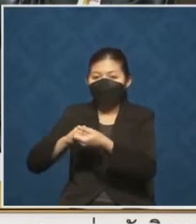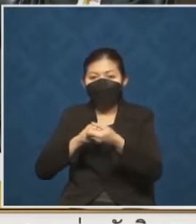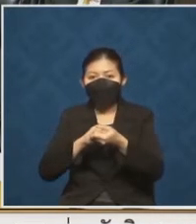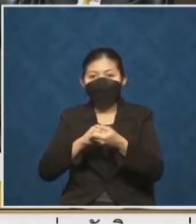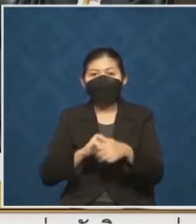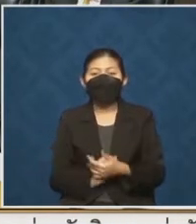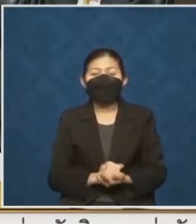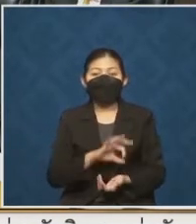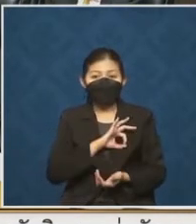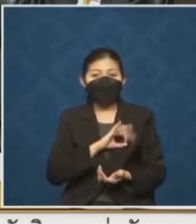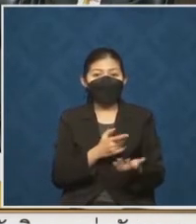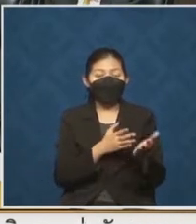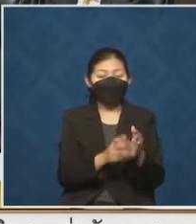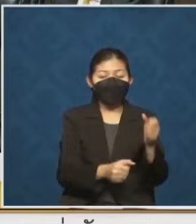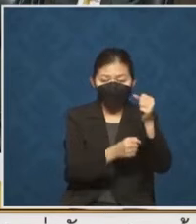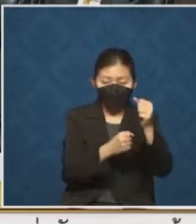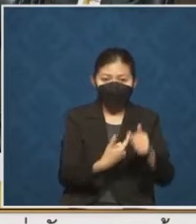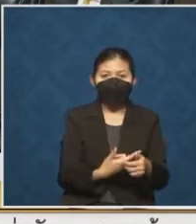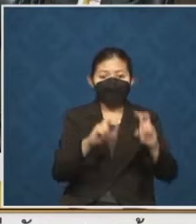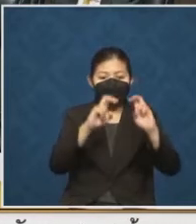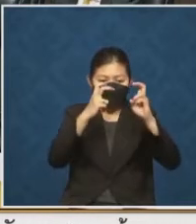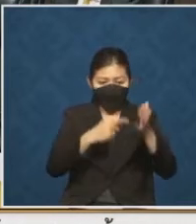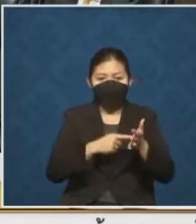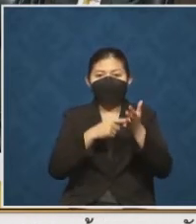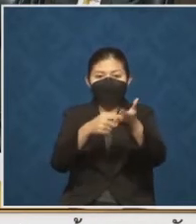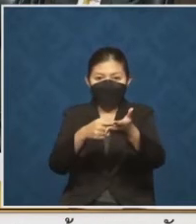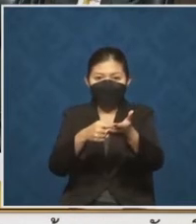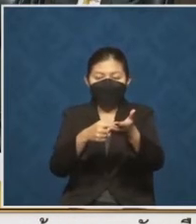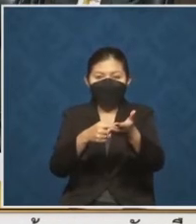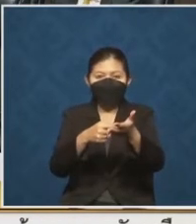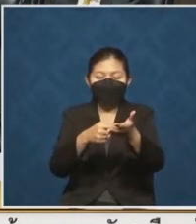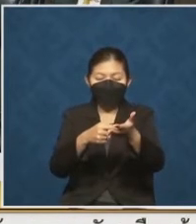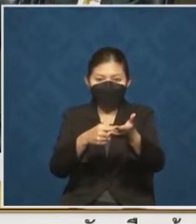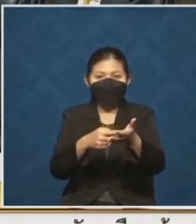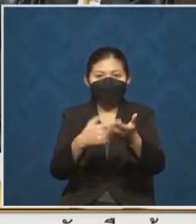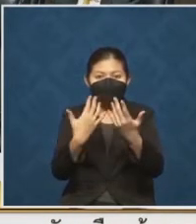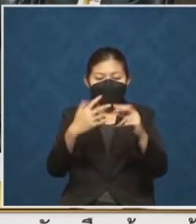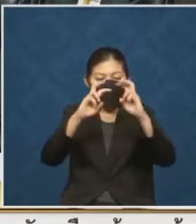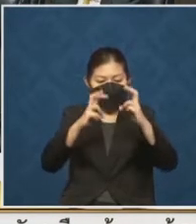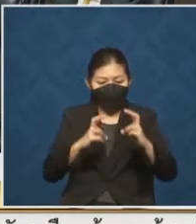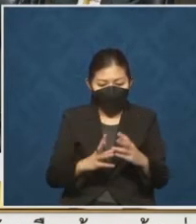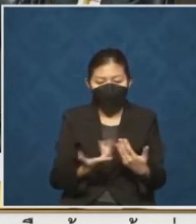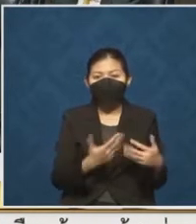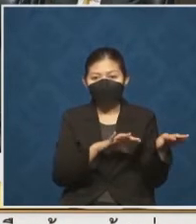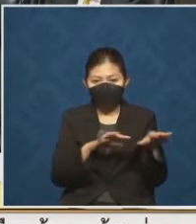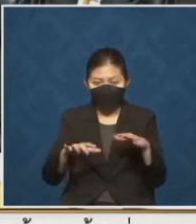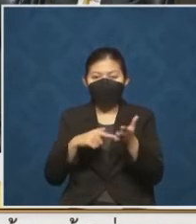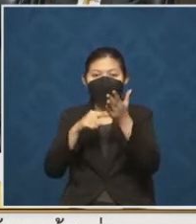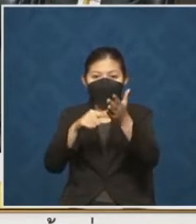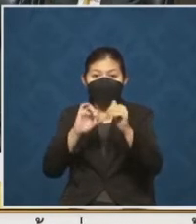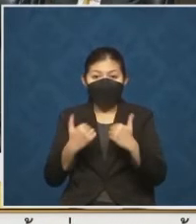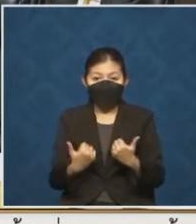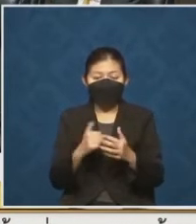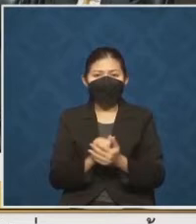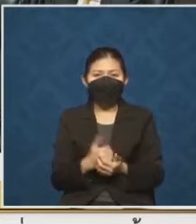ก็ไม่ต้องใช้ทดสอบครับบอกเลยครับไม่รู้เรื่องนี้แน่นอนมีปัญหาเรื่องของความสัมพันธ์ระหว่างประเทศ